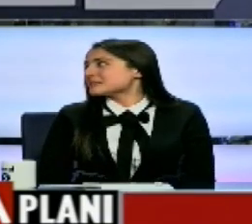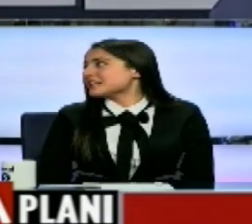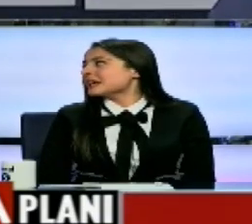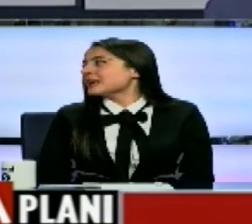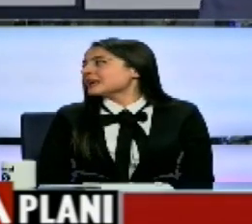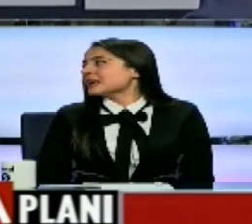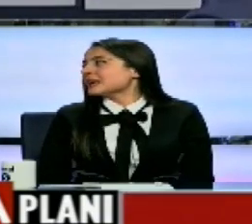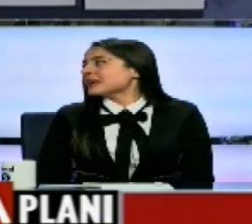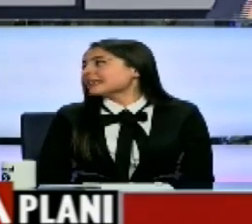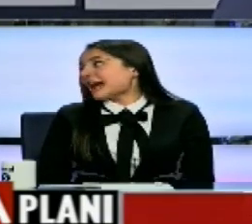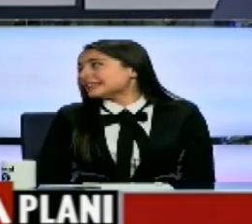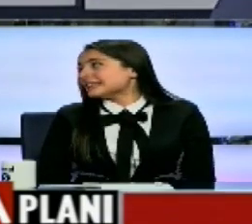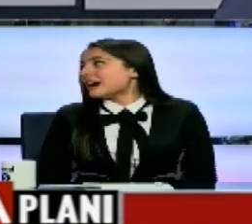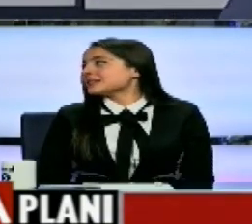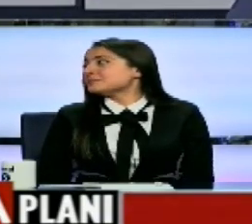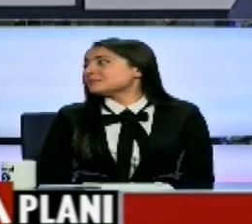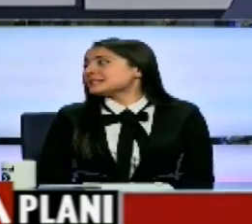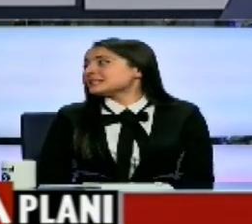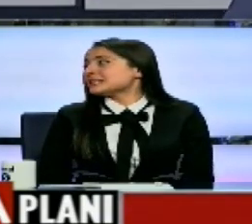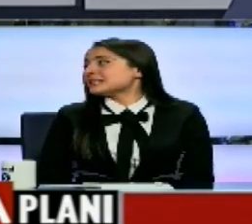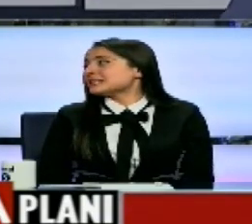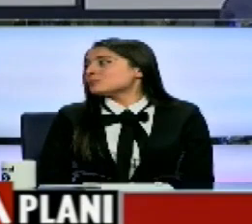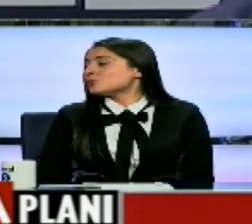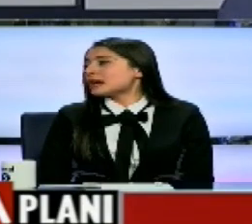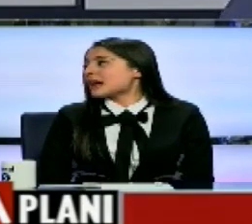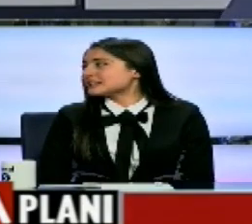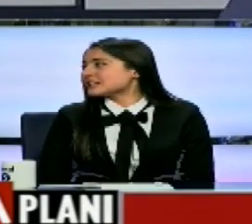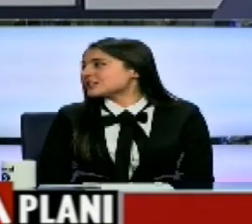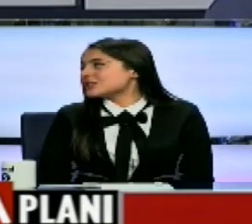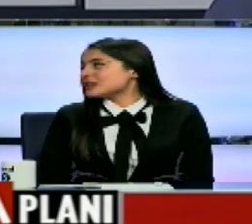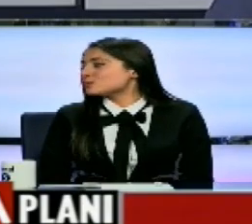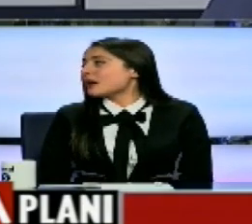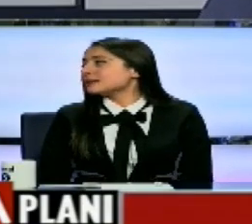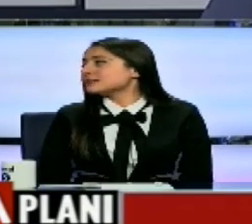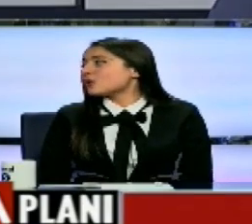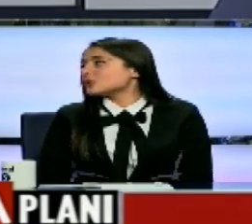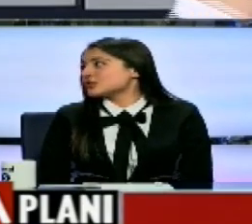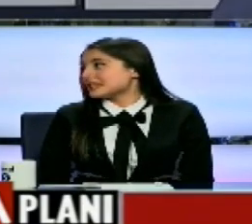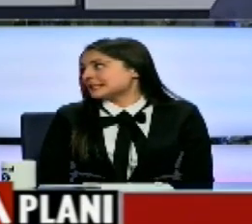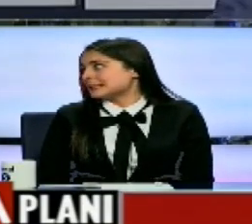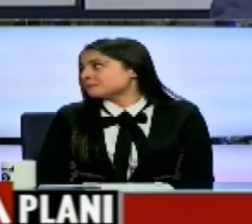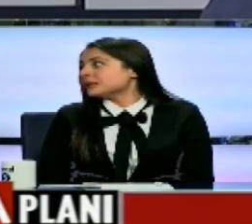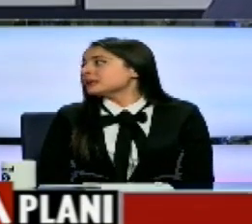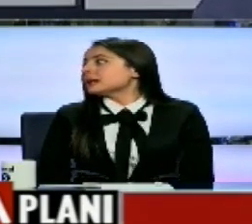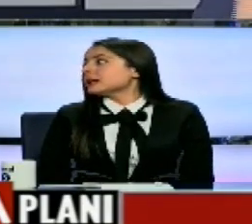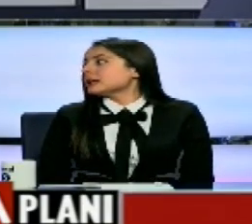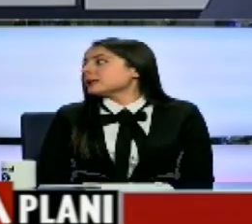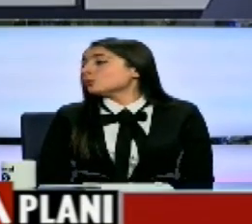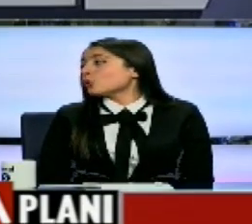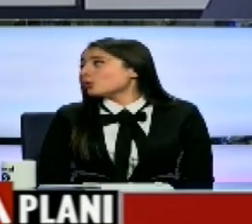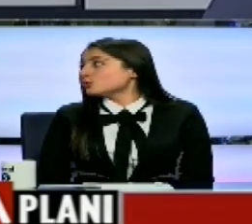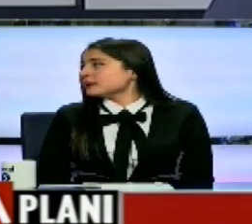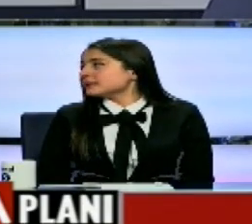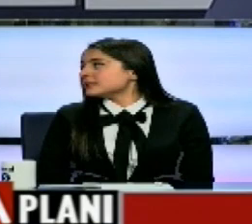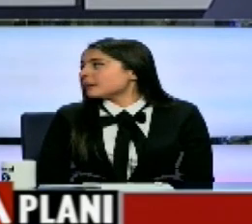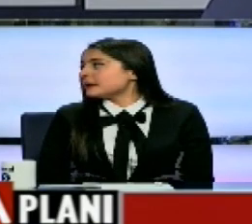Cumhurbaşkanımız da geldi. Artık biz bütün karanlıkları aşacağız, aydınlığa ulaşacağız dedim. Onu